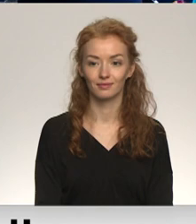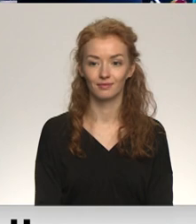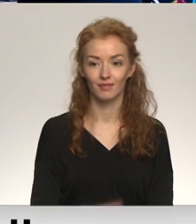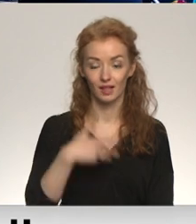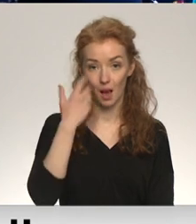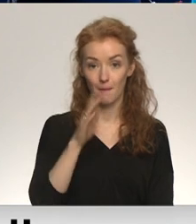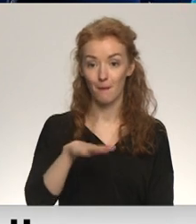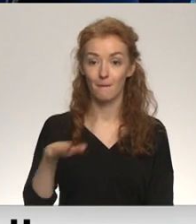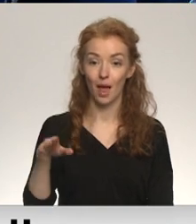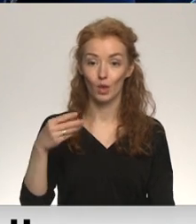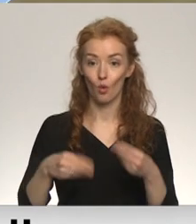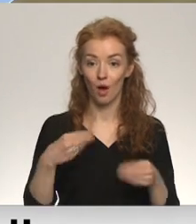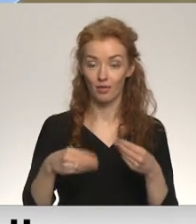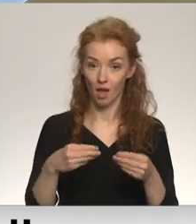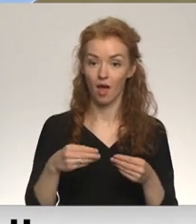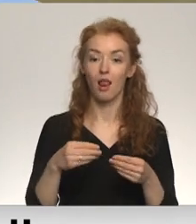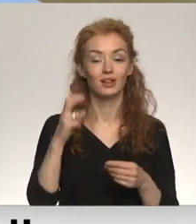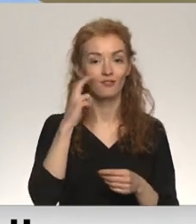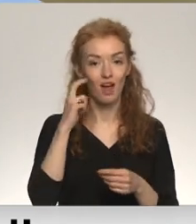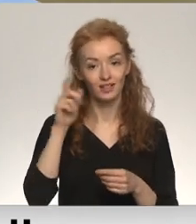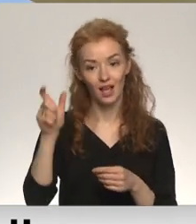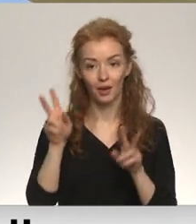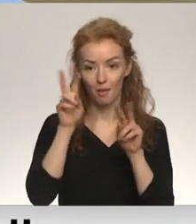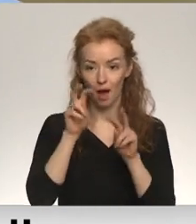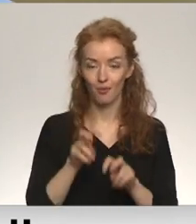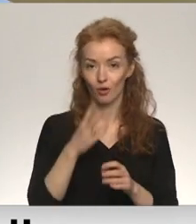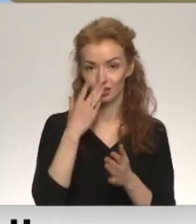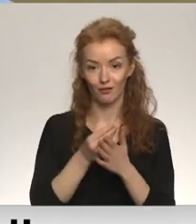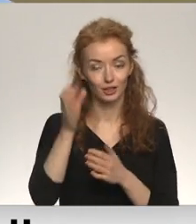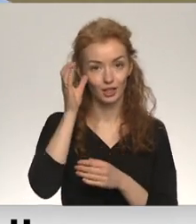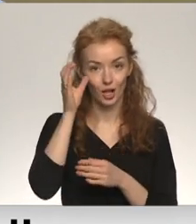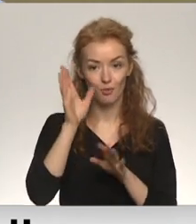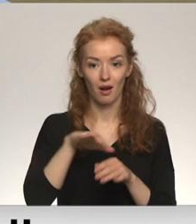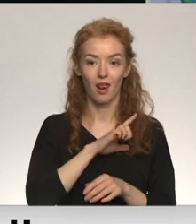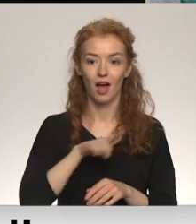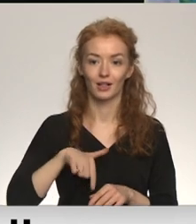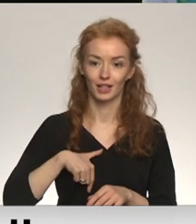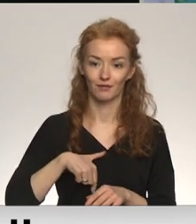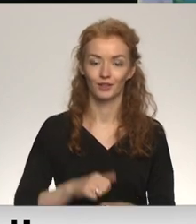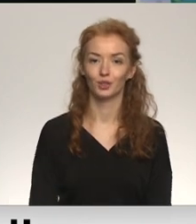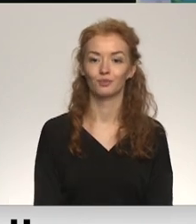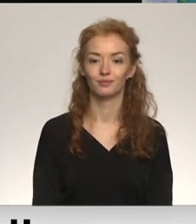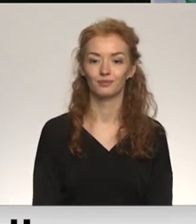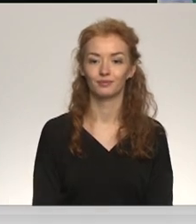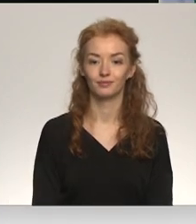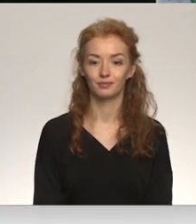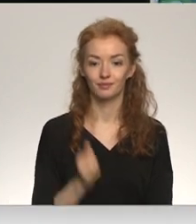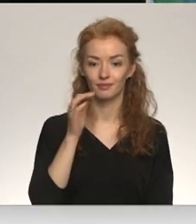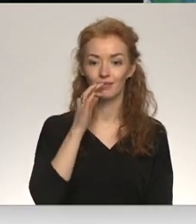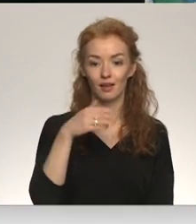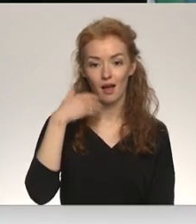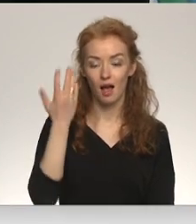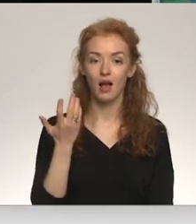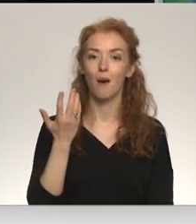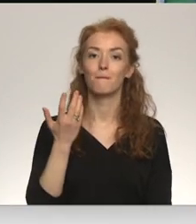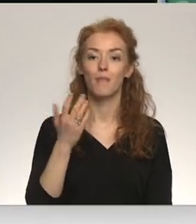Kamēr bērni iet rotaļās, tikmēr vecāki var pārbaudīt savas zināšanas par Latviju. Kamēr bērniem būs nodarbības, tātad